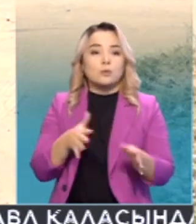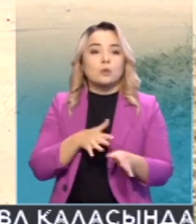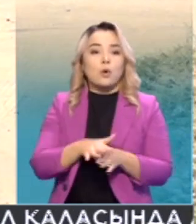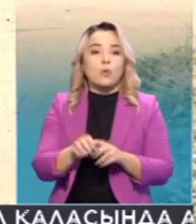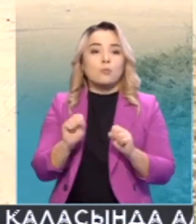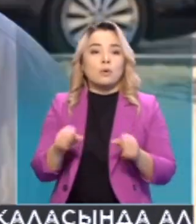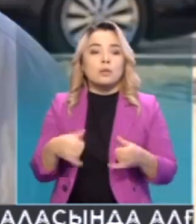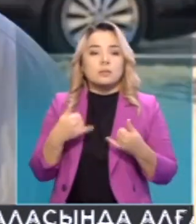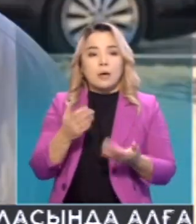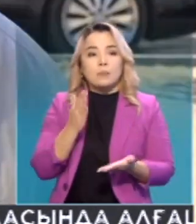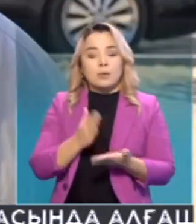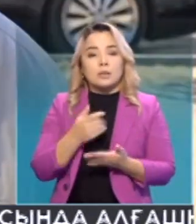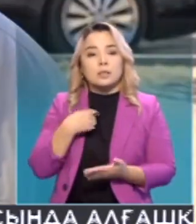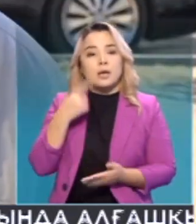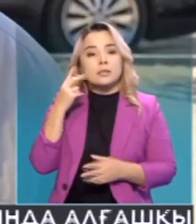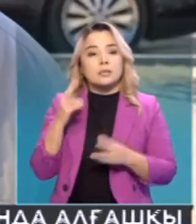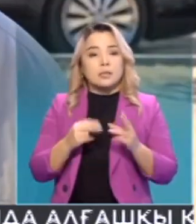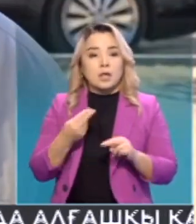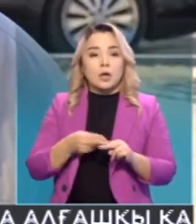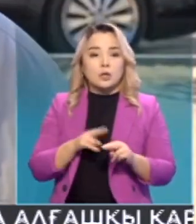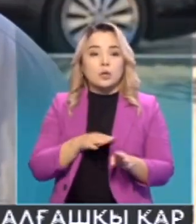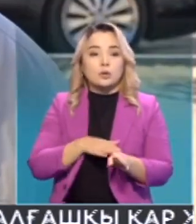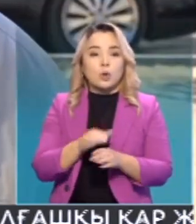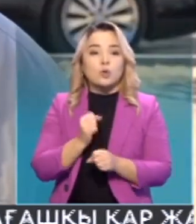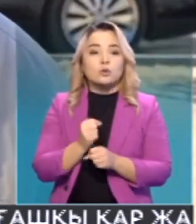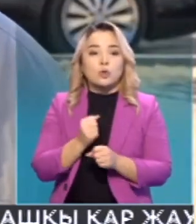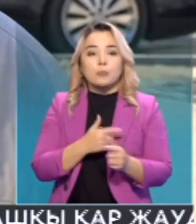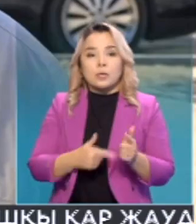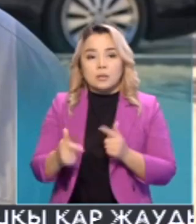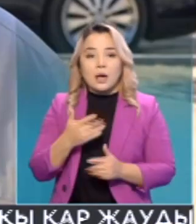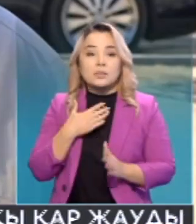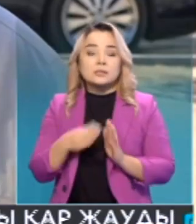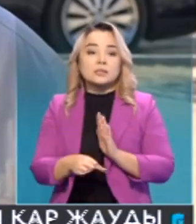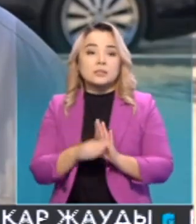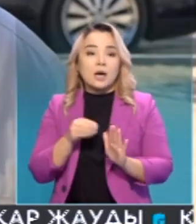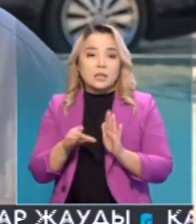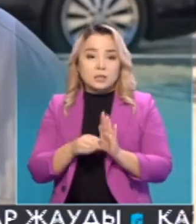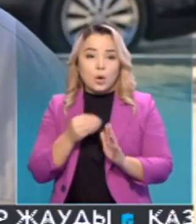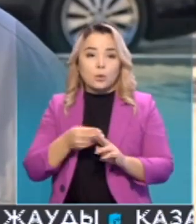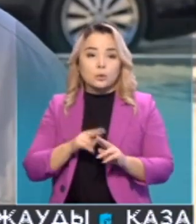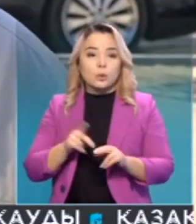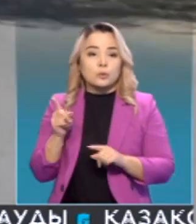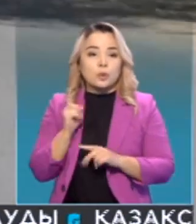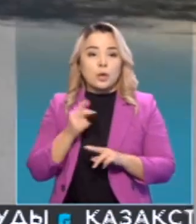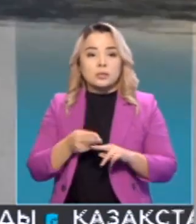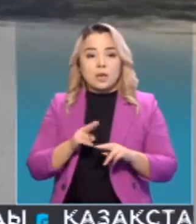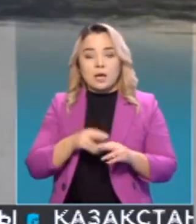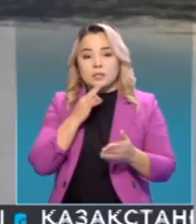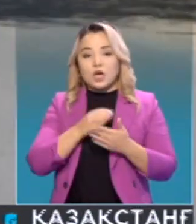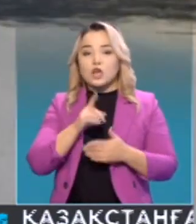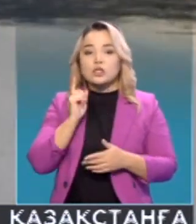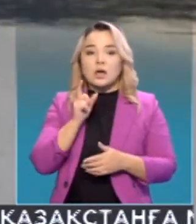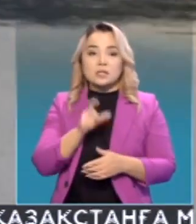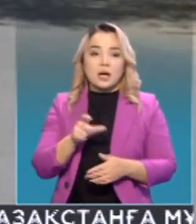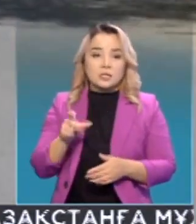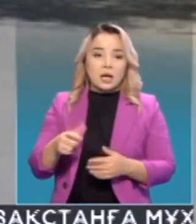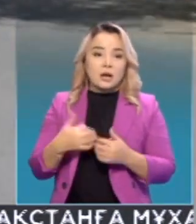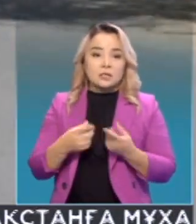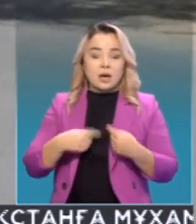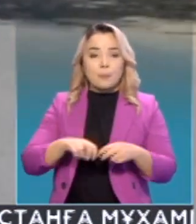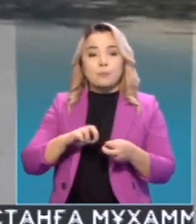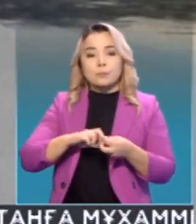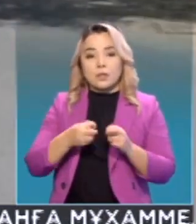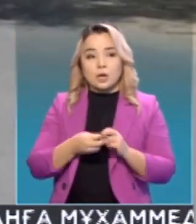деп есептеймін. Енді осыларды іске асыру үшін сайлаудың күтетініміз осы. Жастардың арасында қазіргі басты